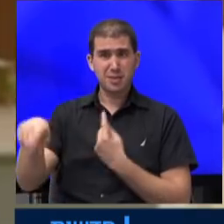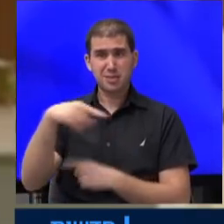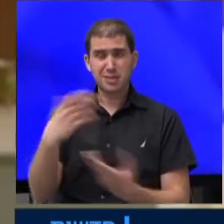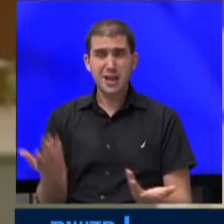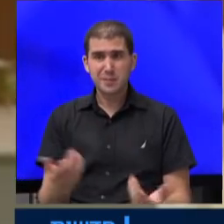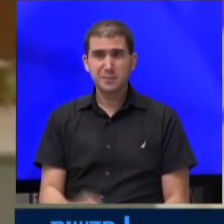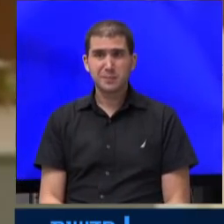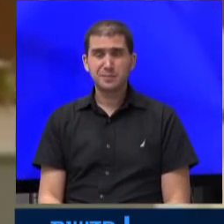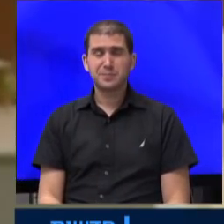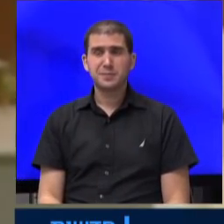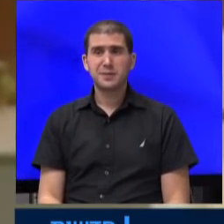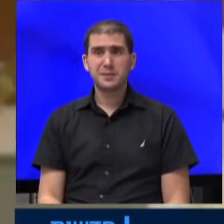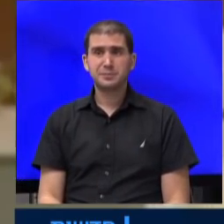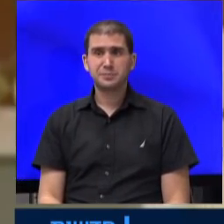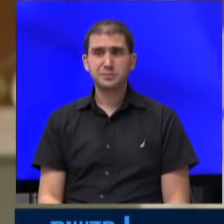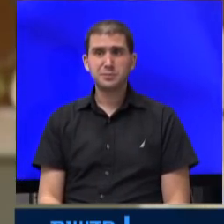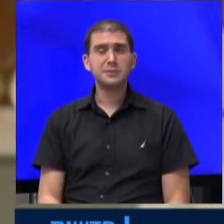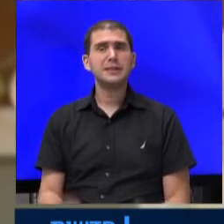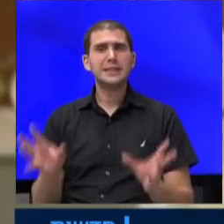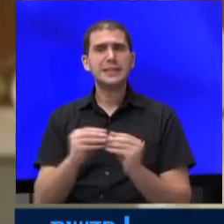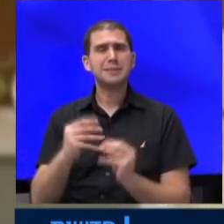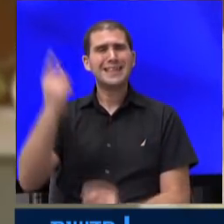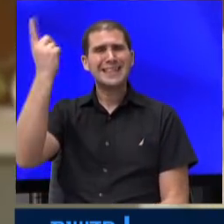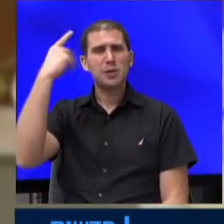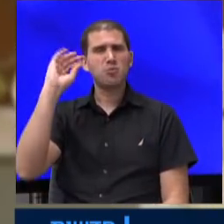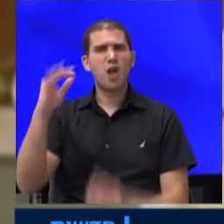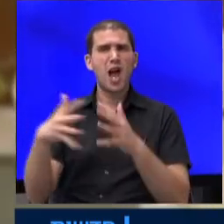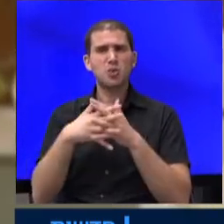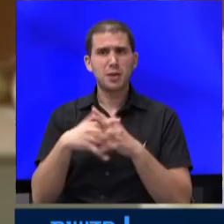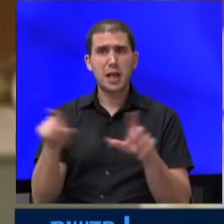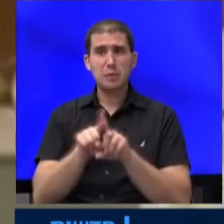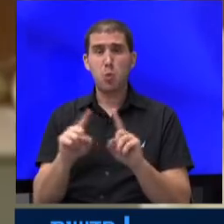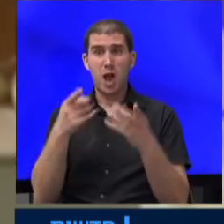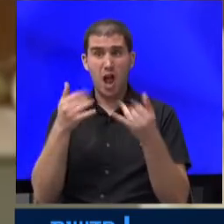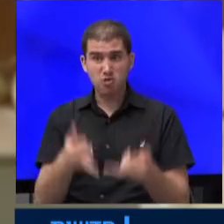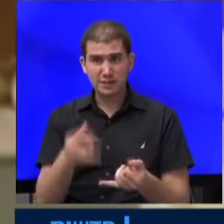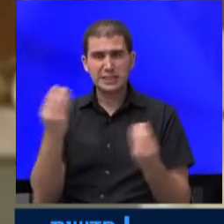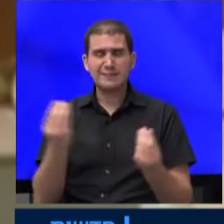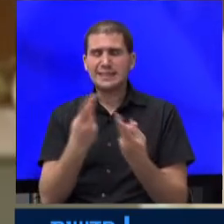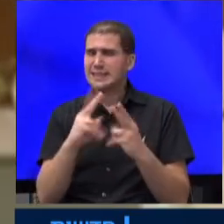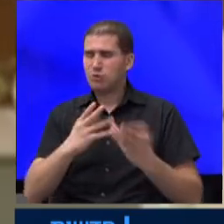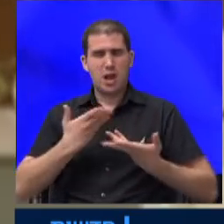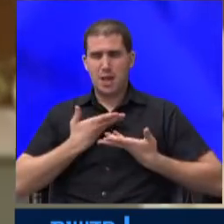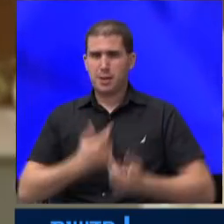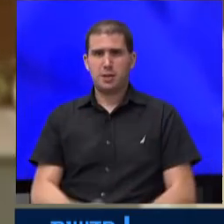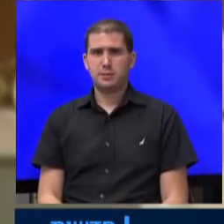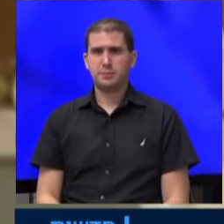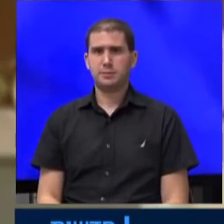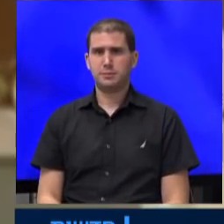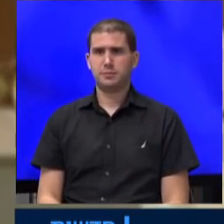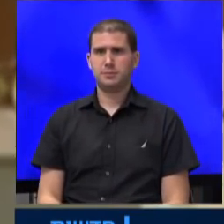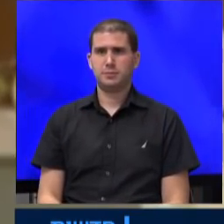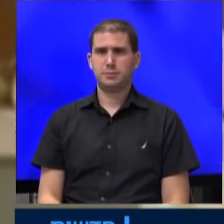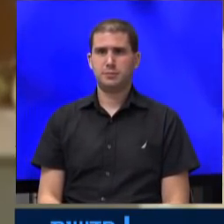دوله بصوره الارهاب الامريكي التمدي فامر غير مقبول تماما وامر